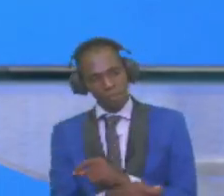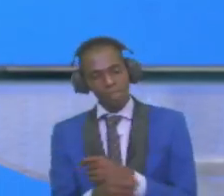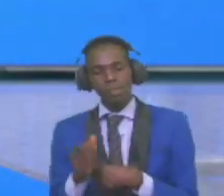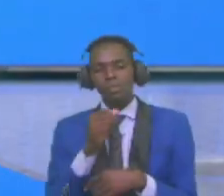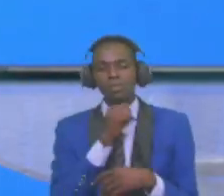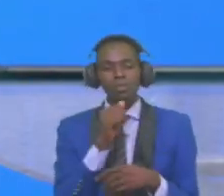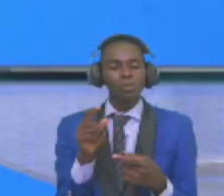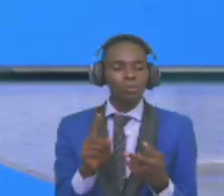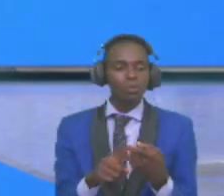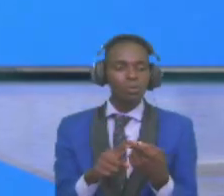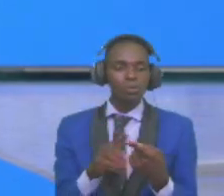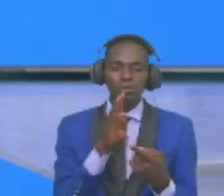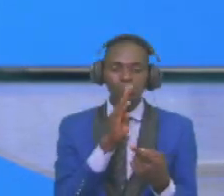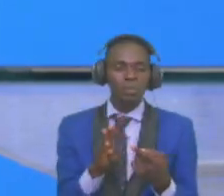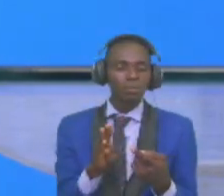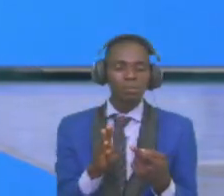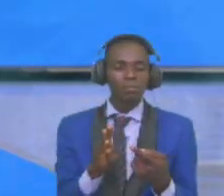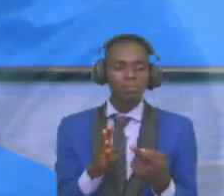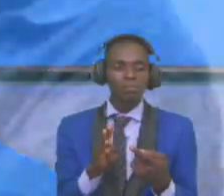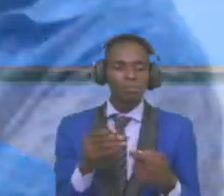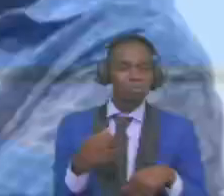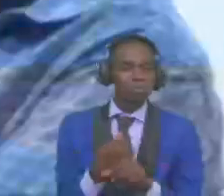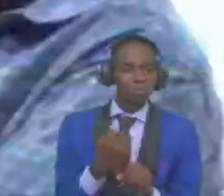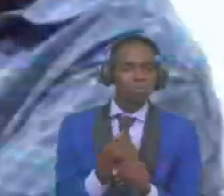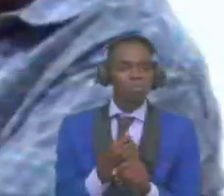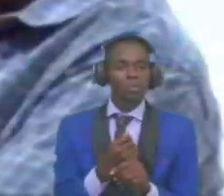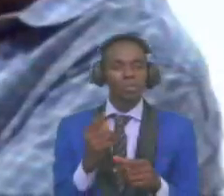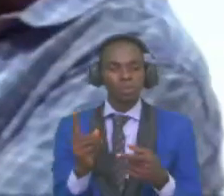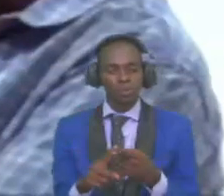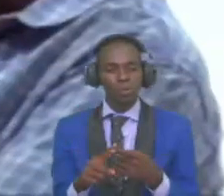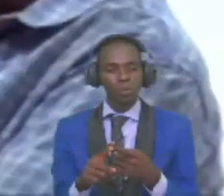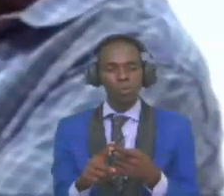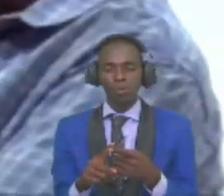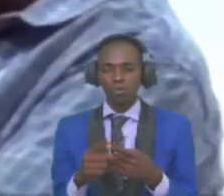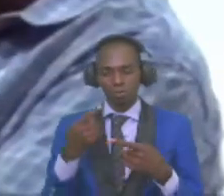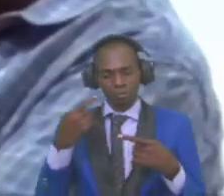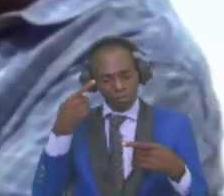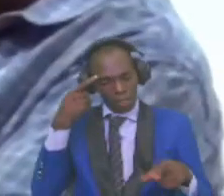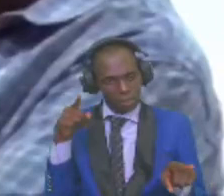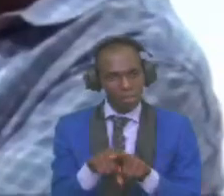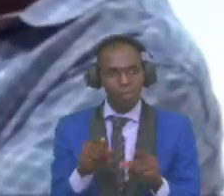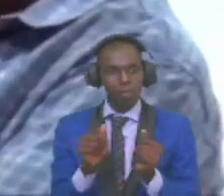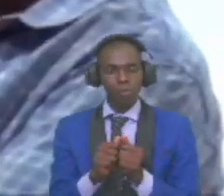changé la foi ne doit pas être ramené au